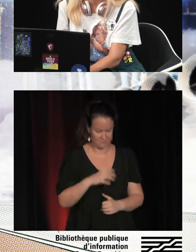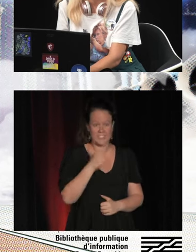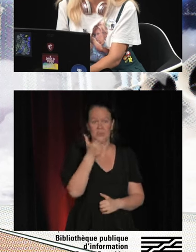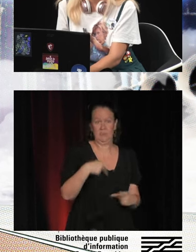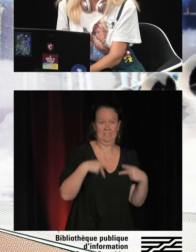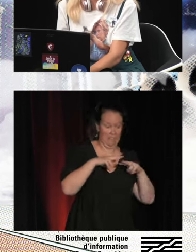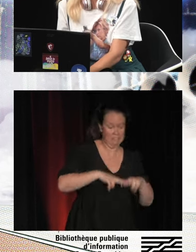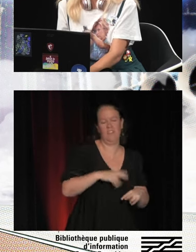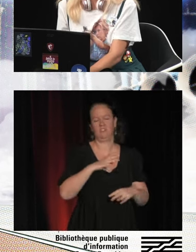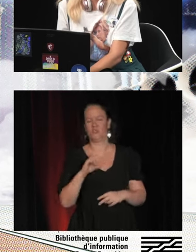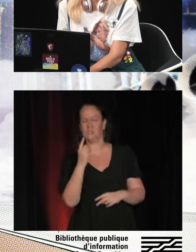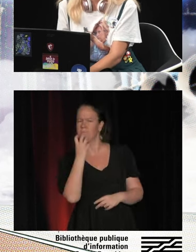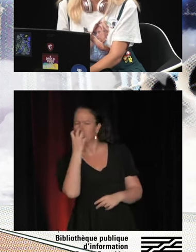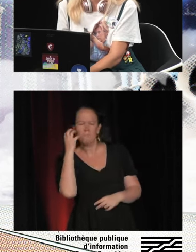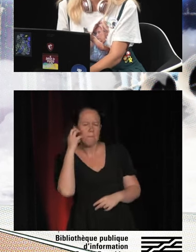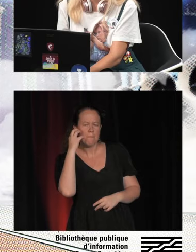niveau, donc ça va.